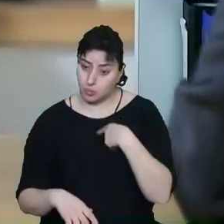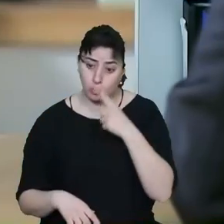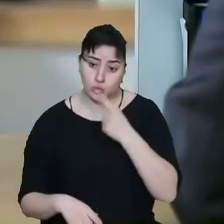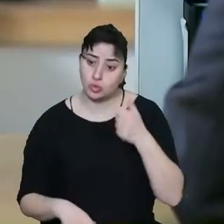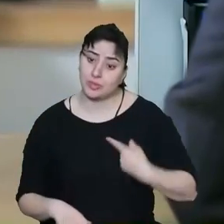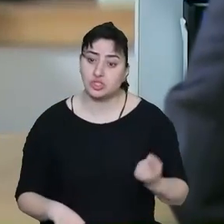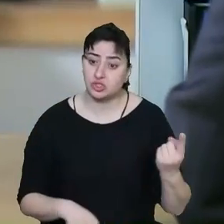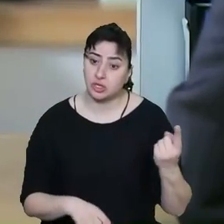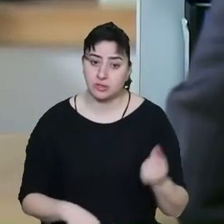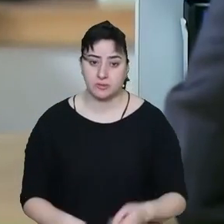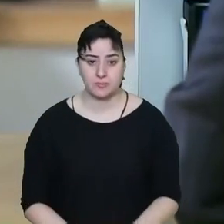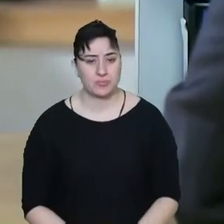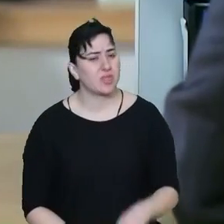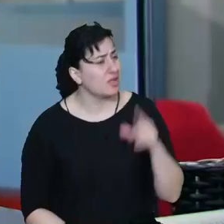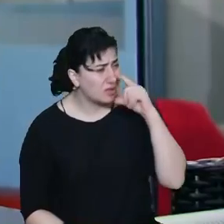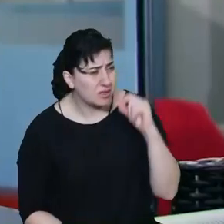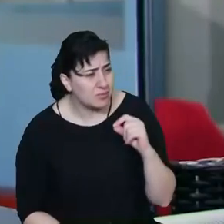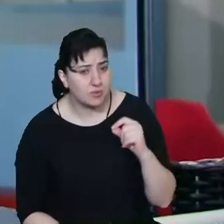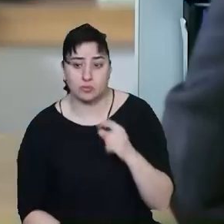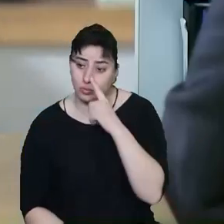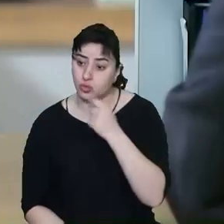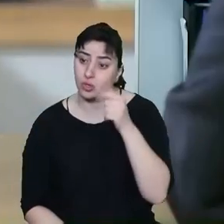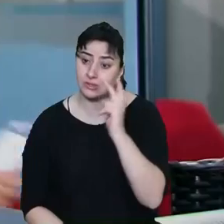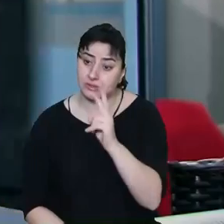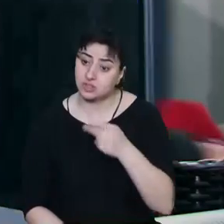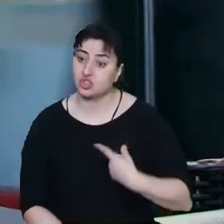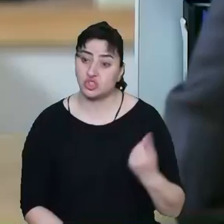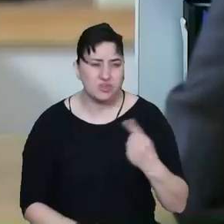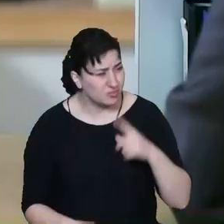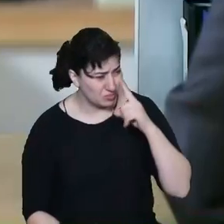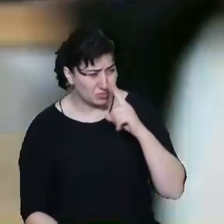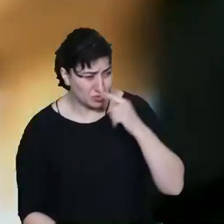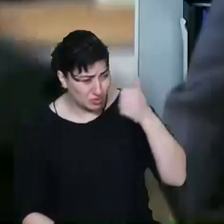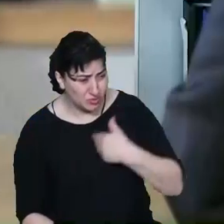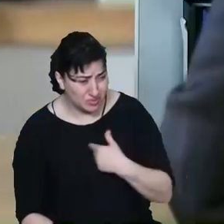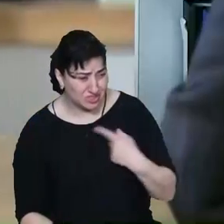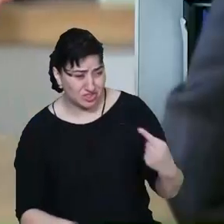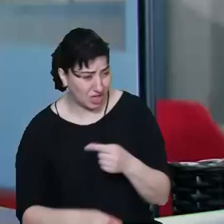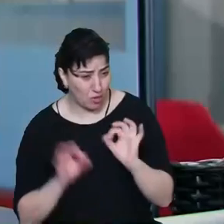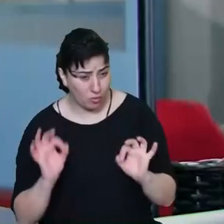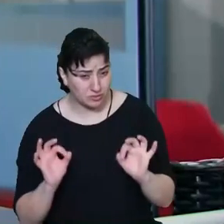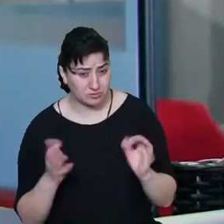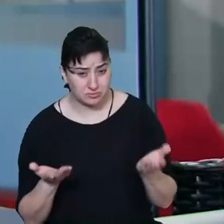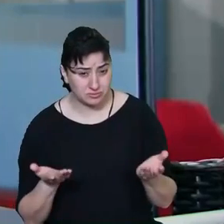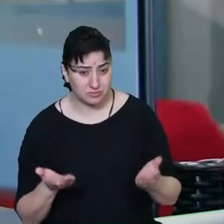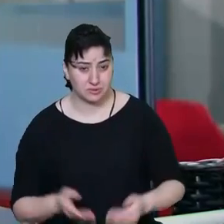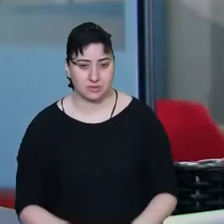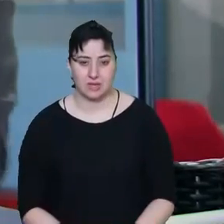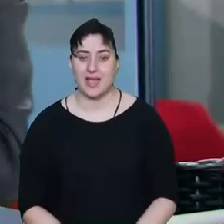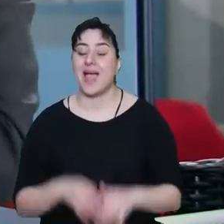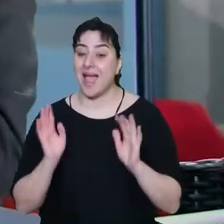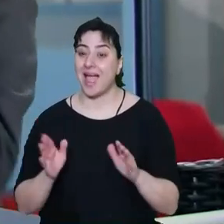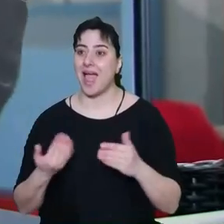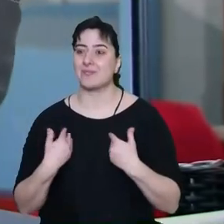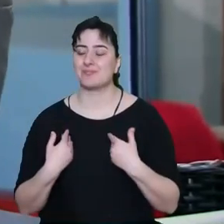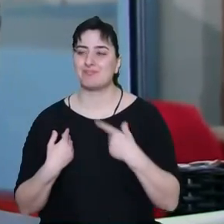ederim. Kime? Müdürüne. Müdürüme mi? Evet. Nasıl yani diye alaycı gülümseyerek müdürü gösterdi. Ha,